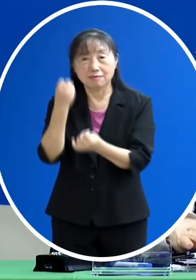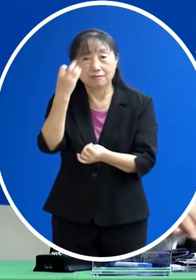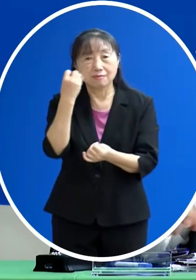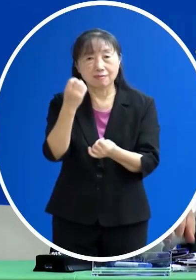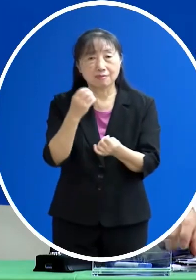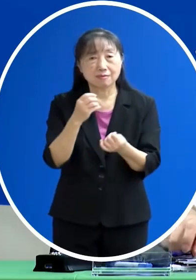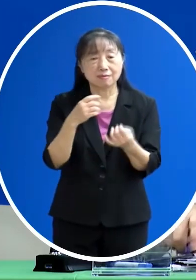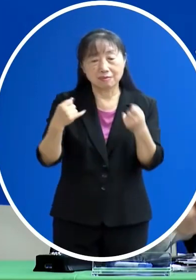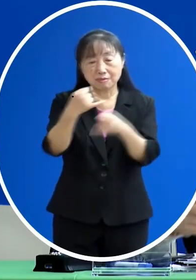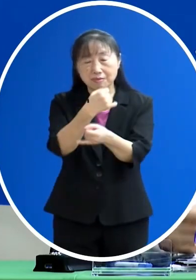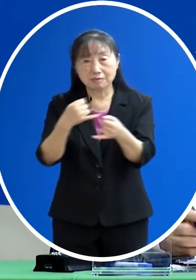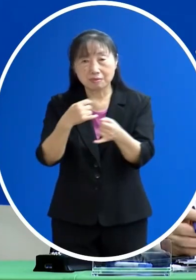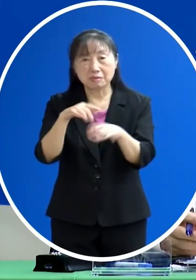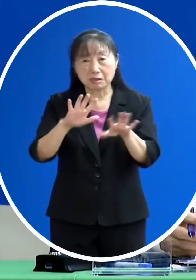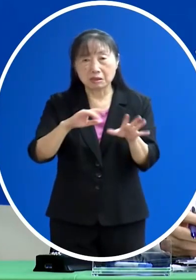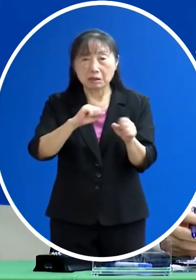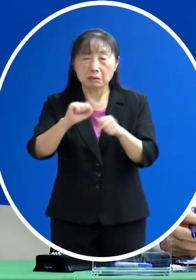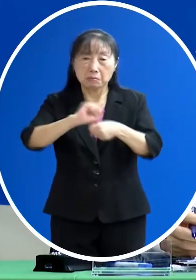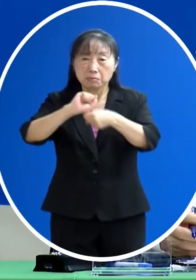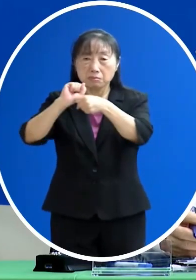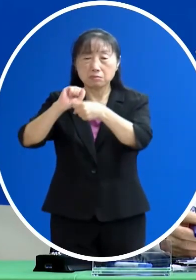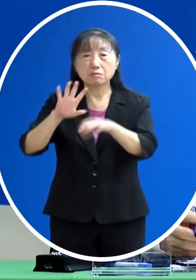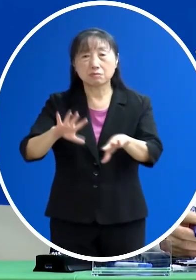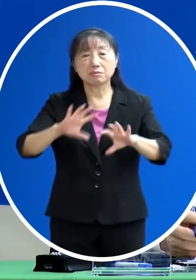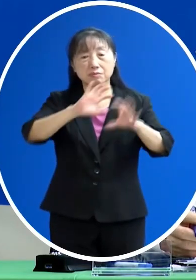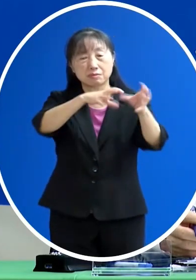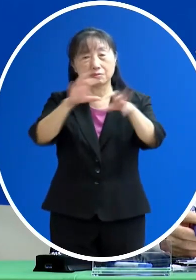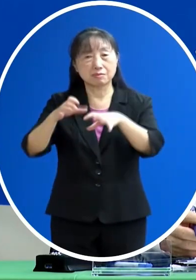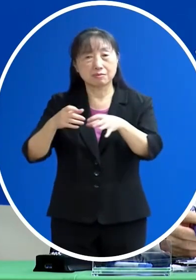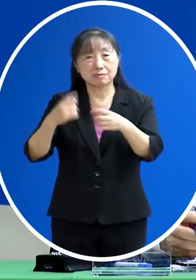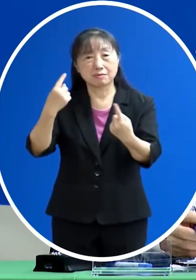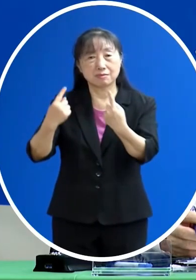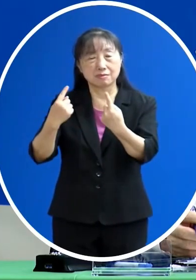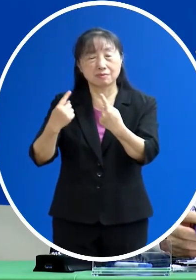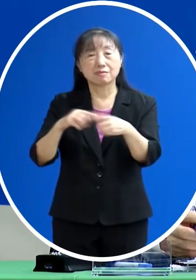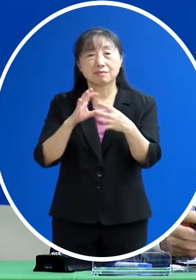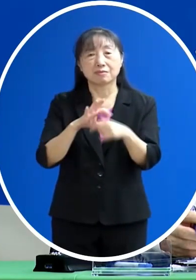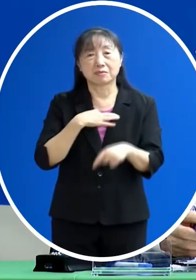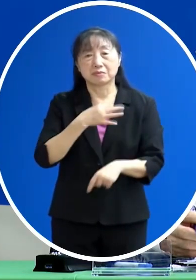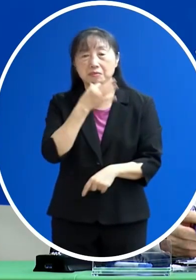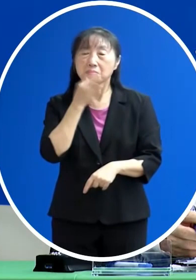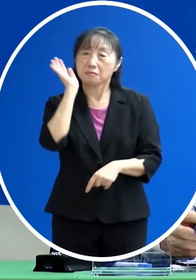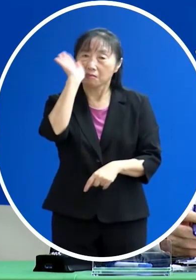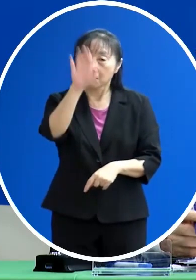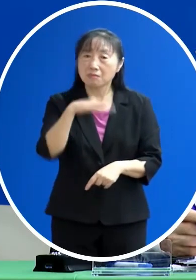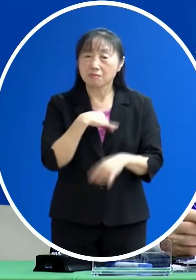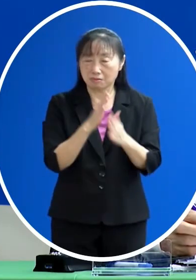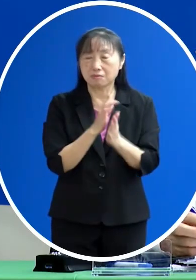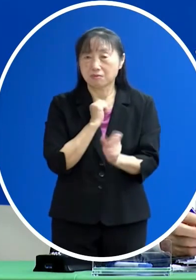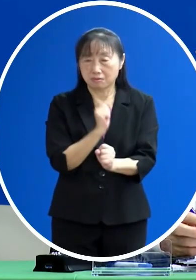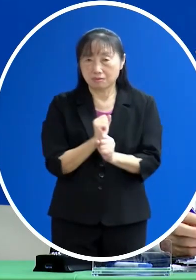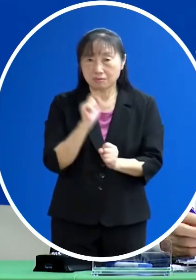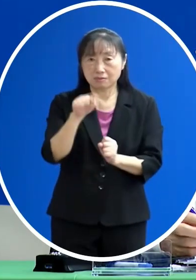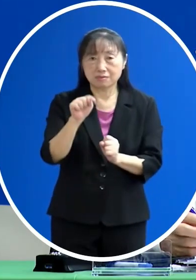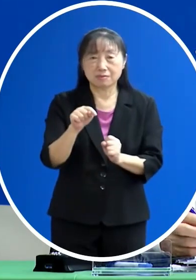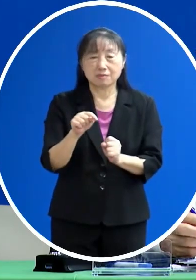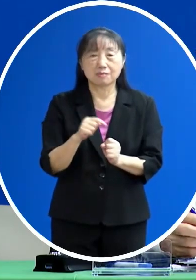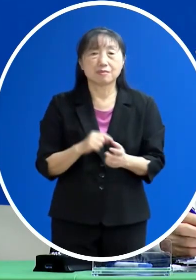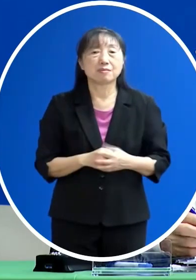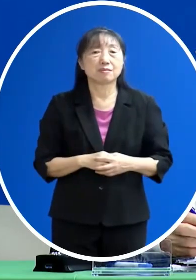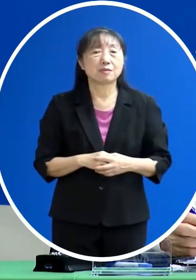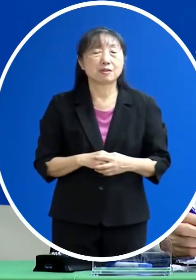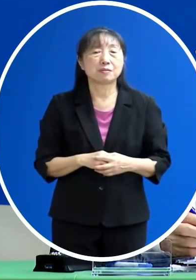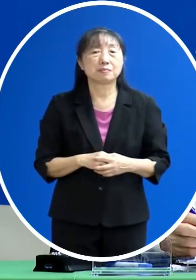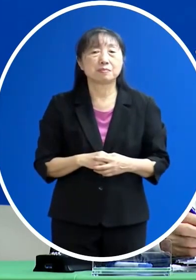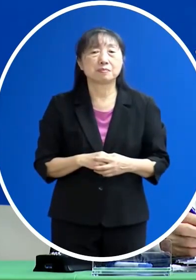株的互相的一些竞争，在国际上的流行趋势，还是我们比较对于未来的疫情的发展需要特别去关注的